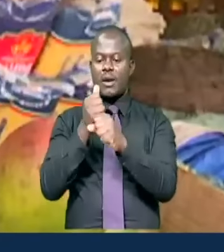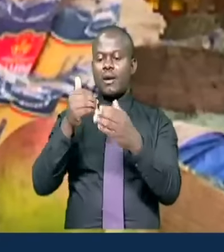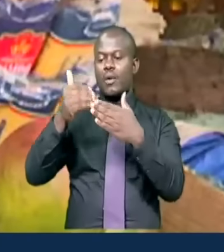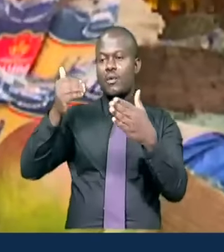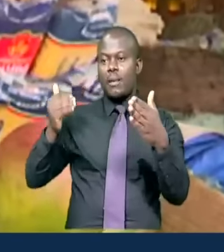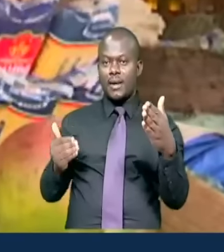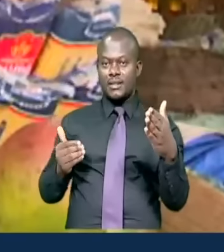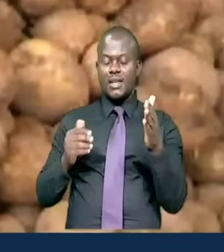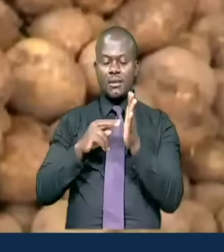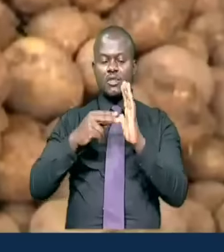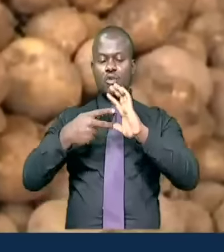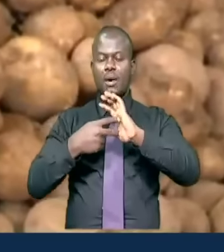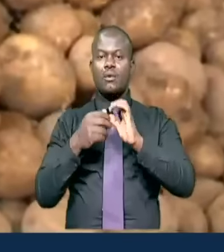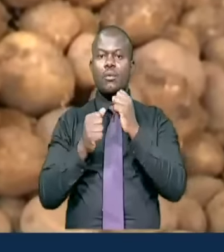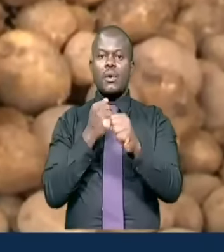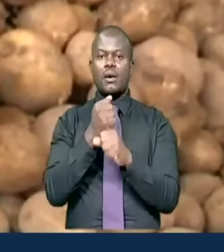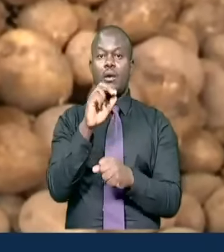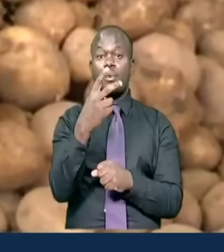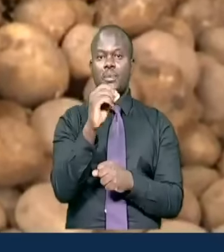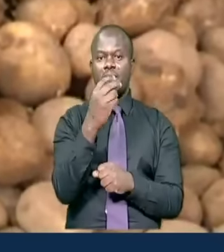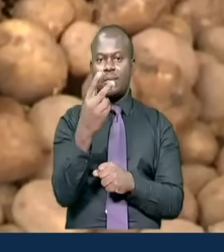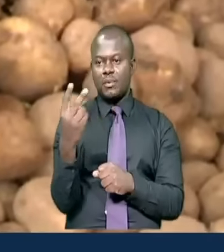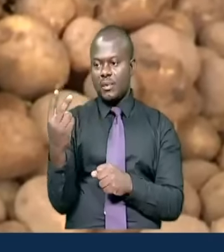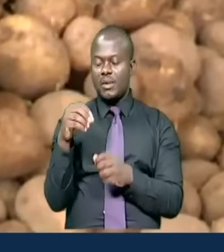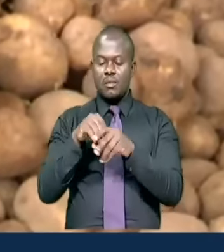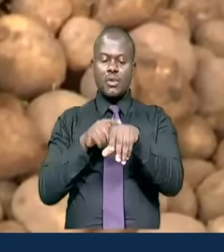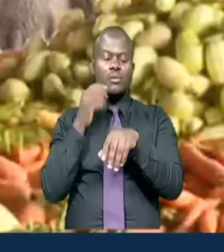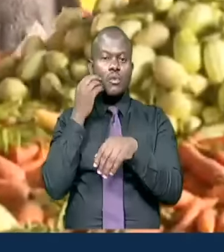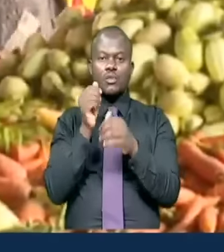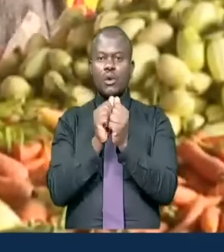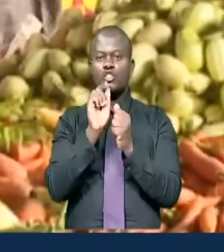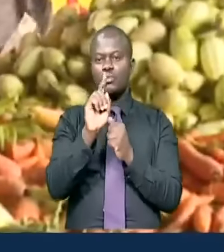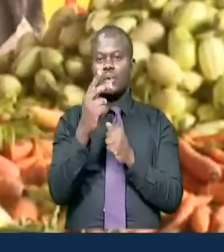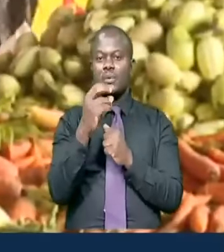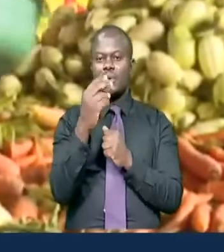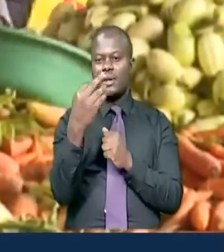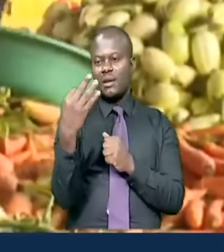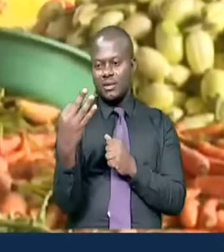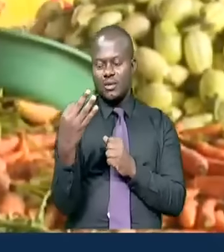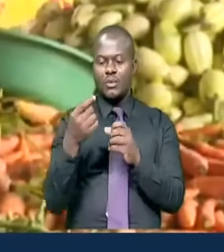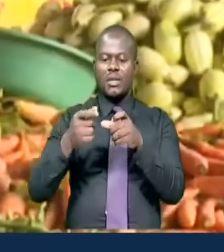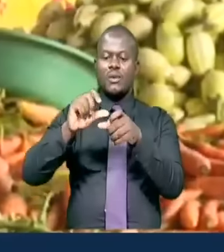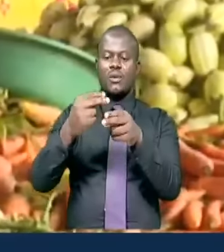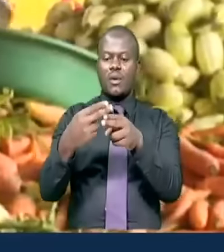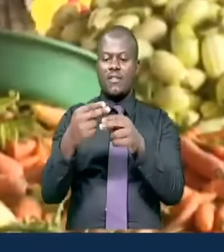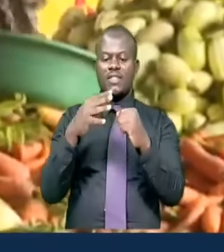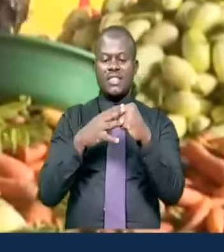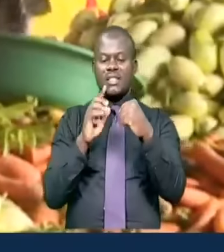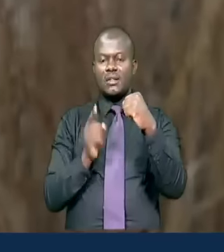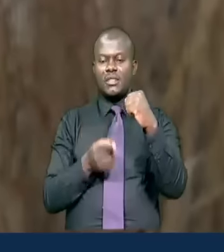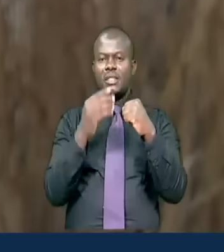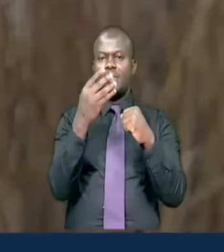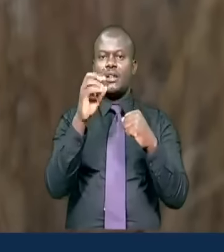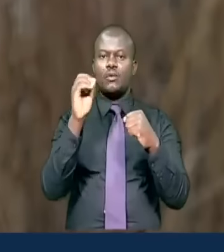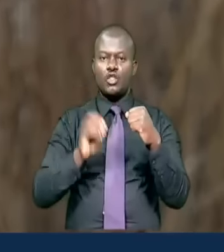wabanje ni ukuvuga umwaka wa 2022. Mu gihe mu kwezi k'Ugushyingo 2023 byari byiyongereyeho